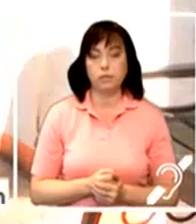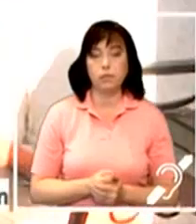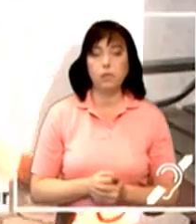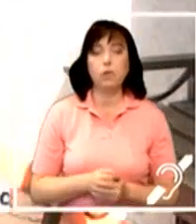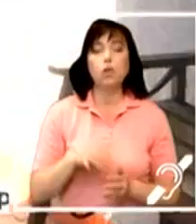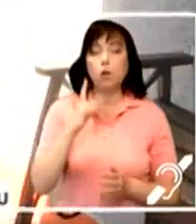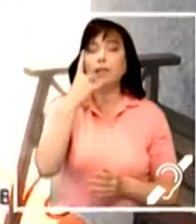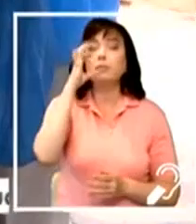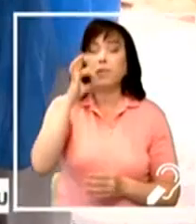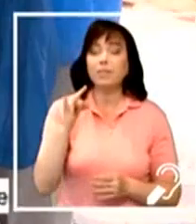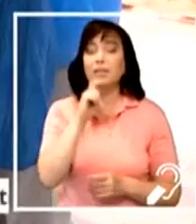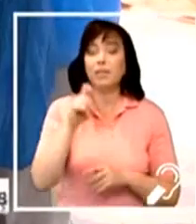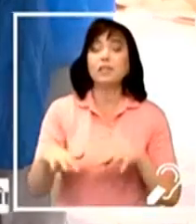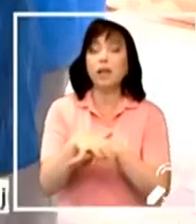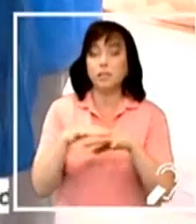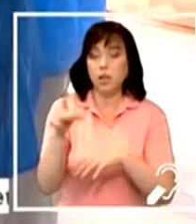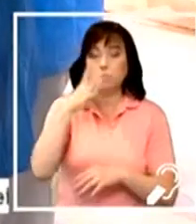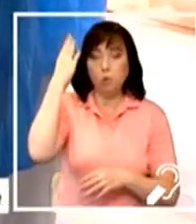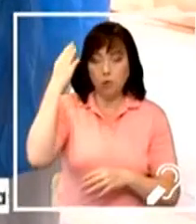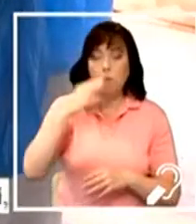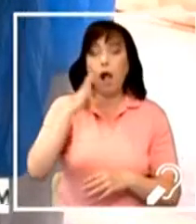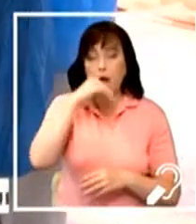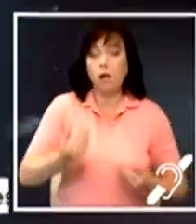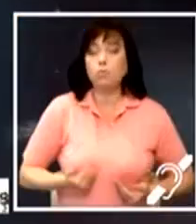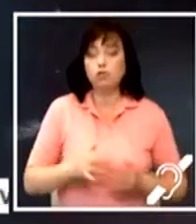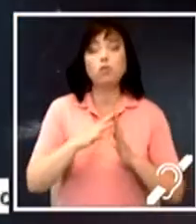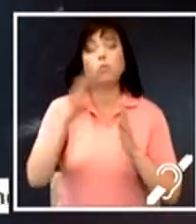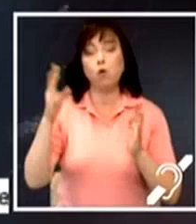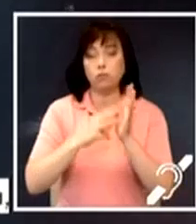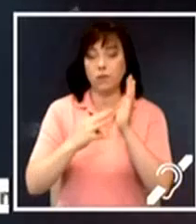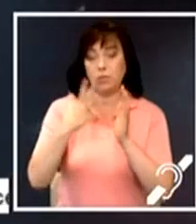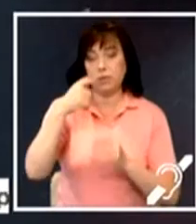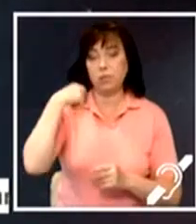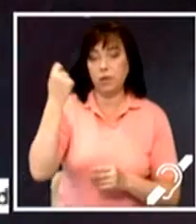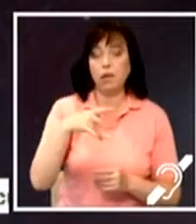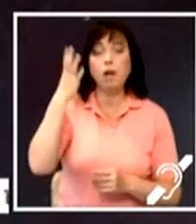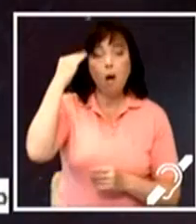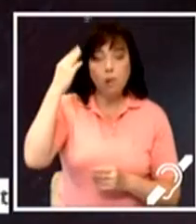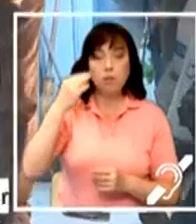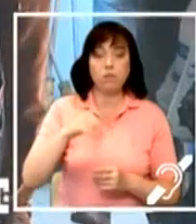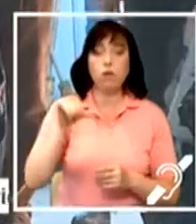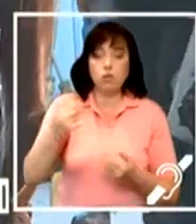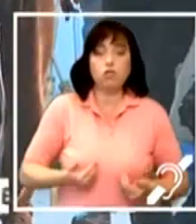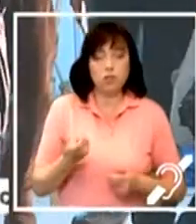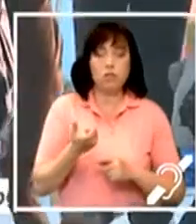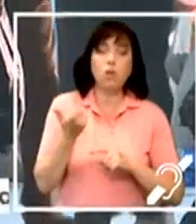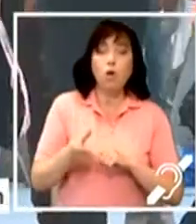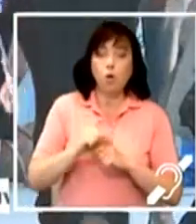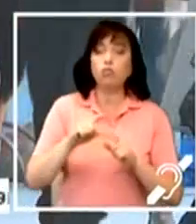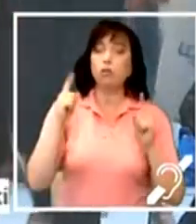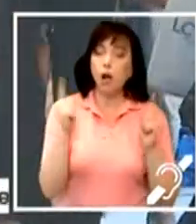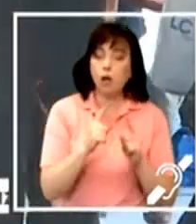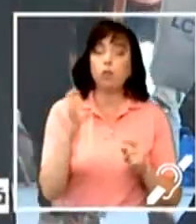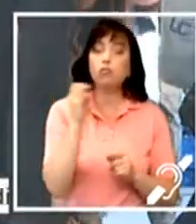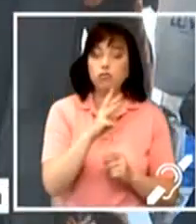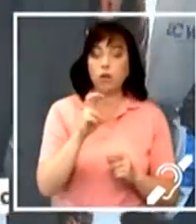Doar 1% din populația Republicii Moldova ajunge să trăiască mai mult de 85 de ani. Basarabenii au o viață mult mai scurtă în comparație